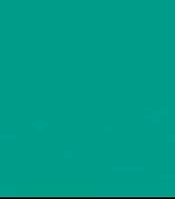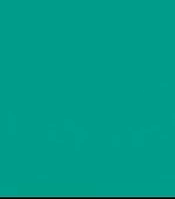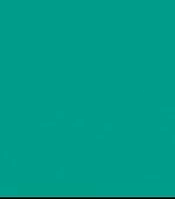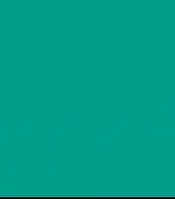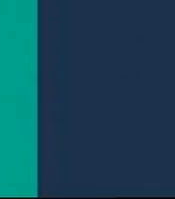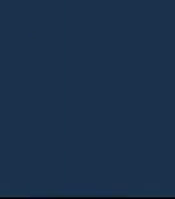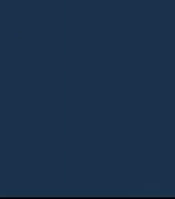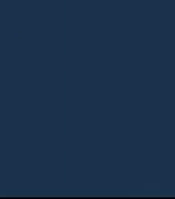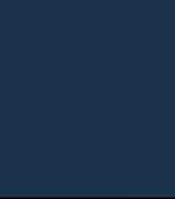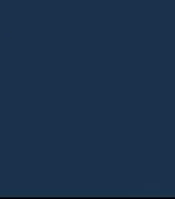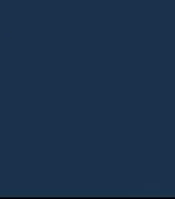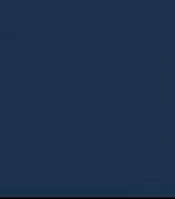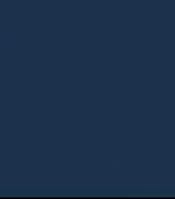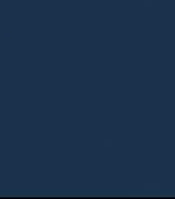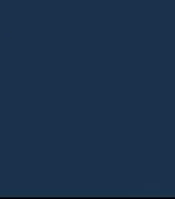Музика